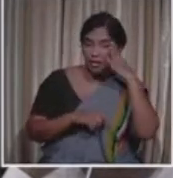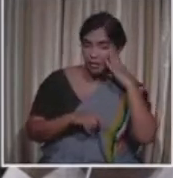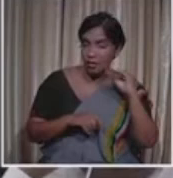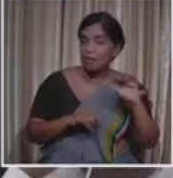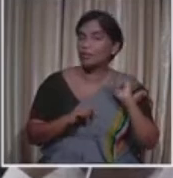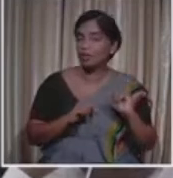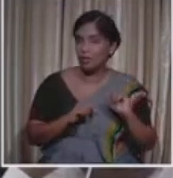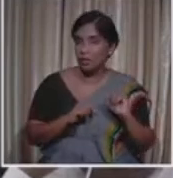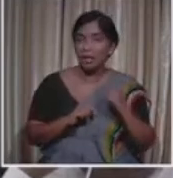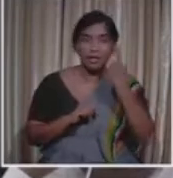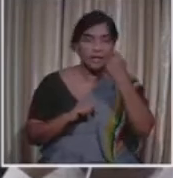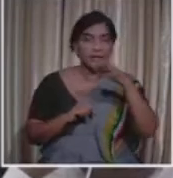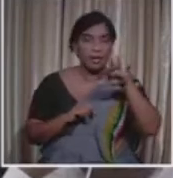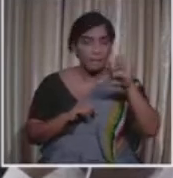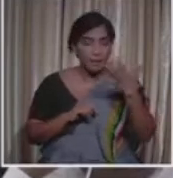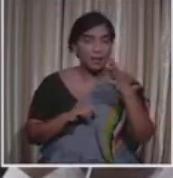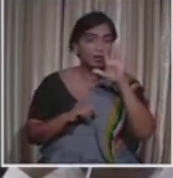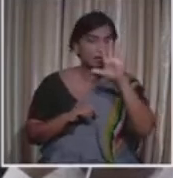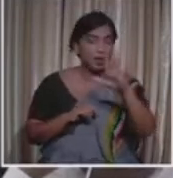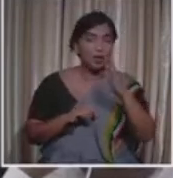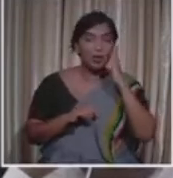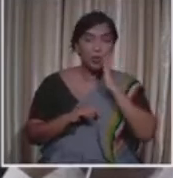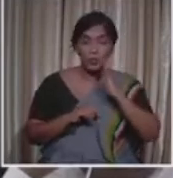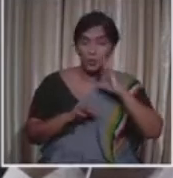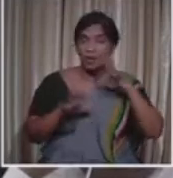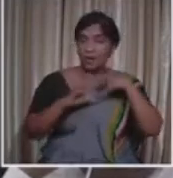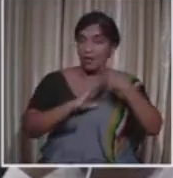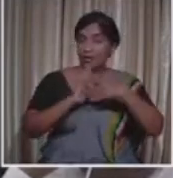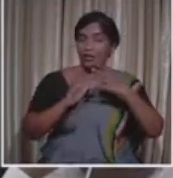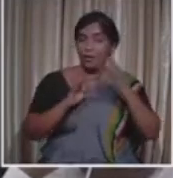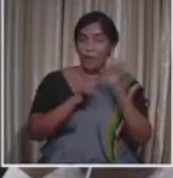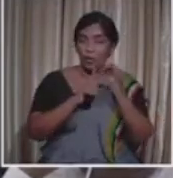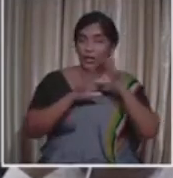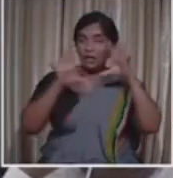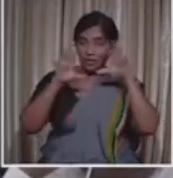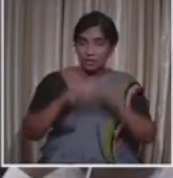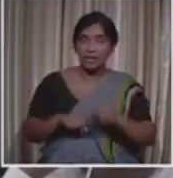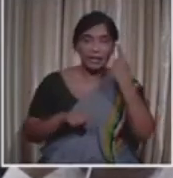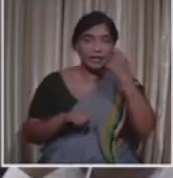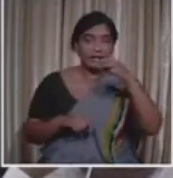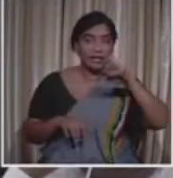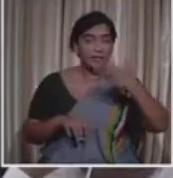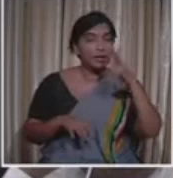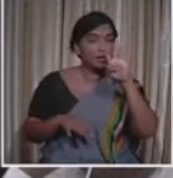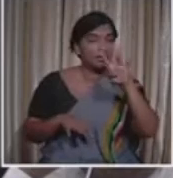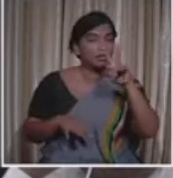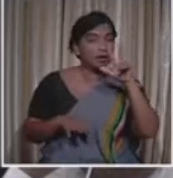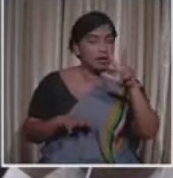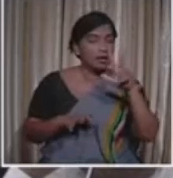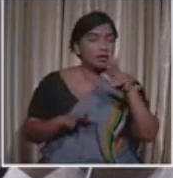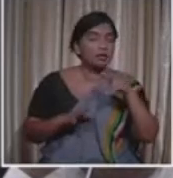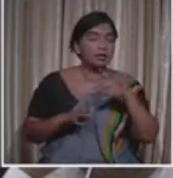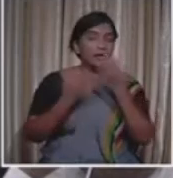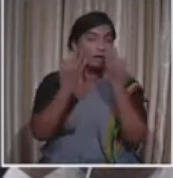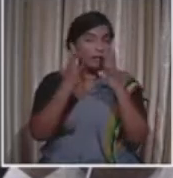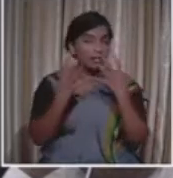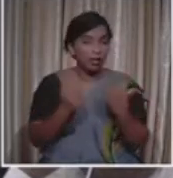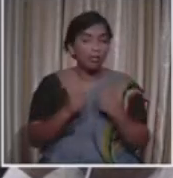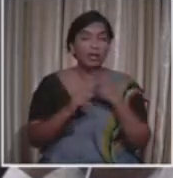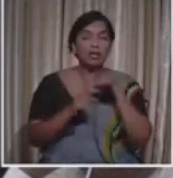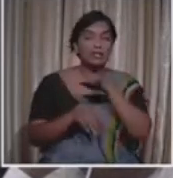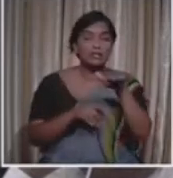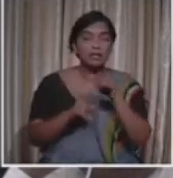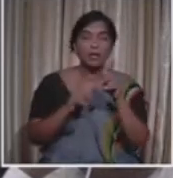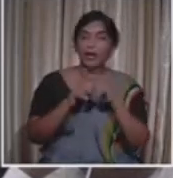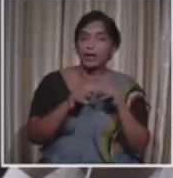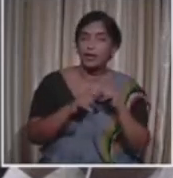තමයි 1505 පෘතුගීසින් මේ රටට ආපු දවස් ඉඳලා 1948 නිදහස ලබනකම් මේ රටේ ආර්ථිකය මොකද්ද, සමාජය මොකද්ද, අධ්‍යාපනය මොකද්ද,